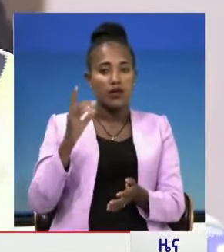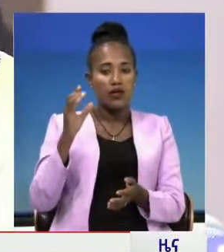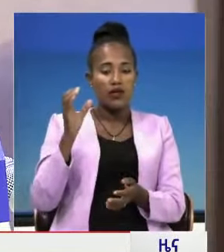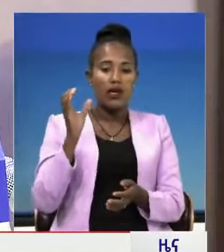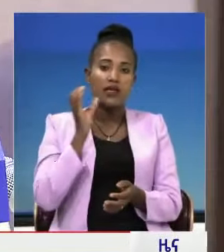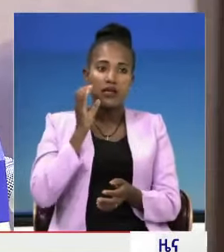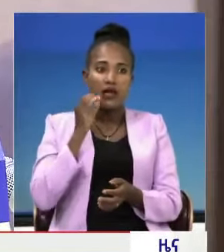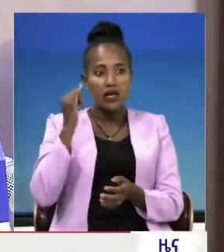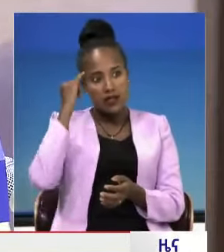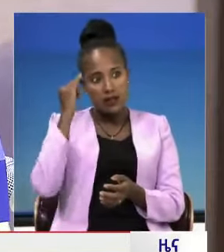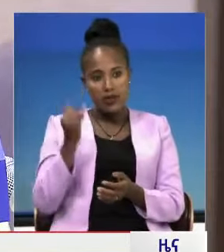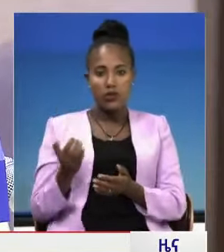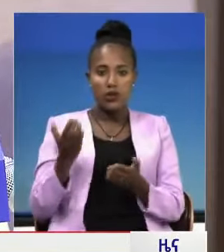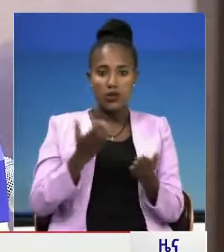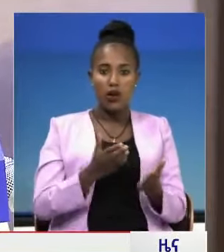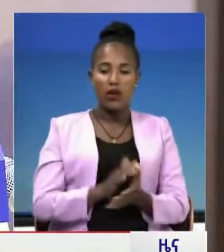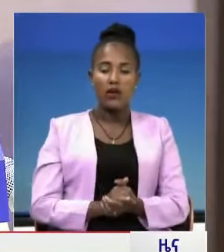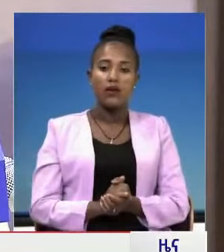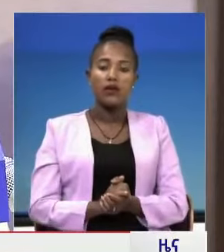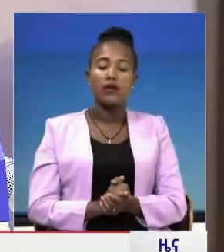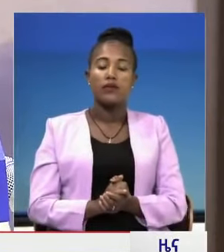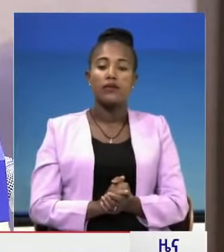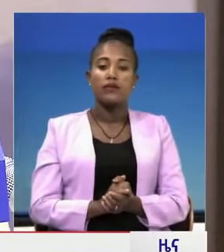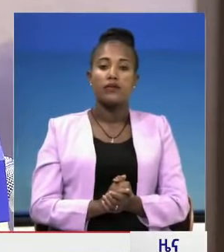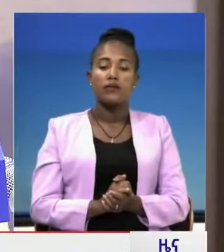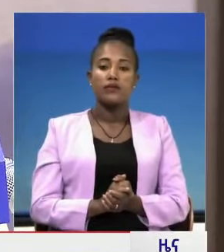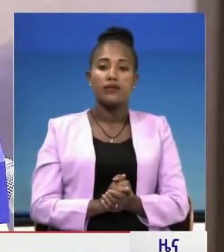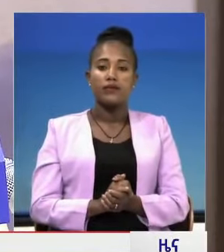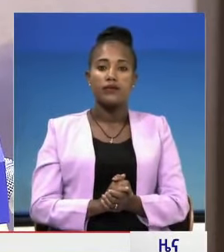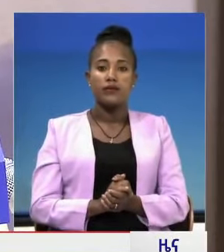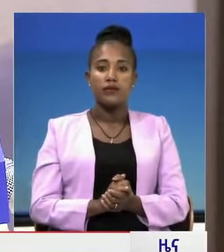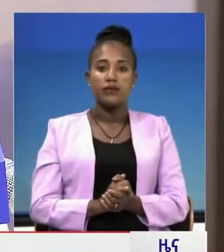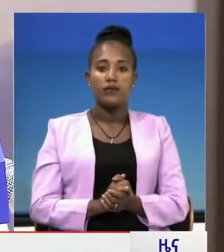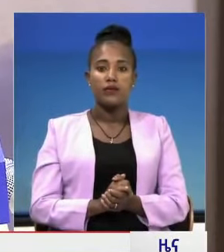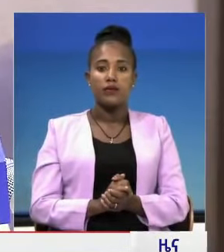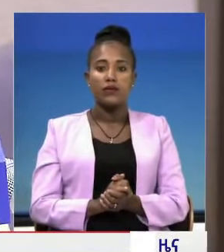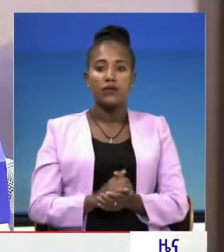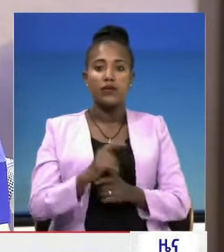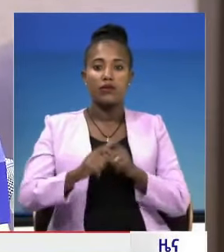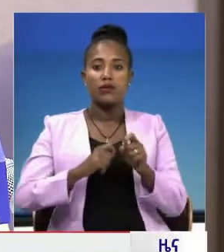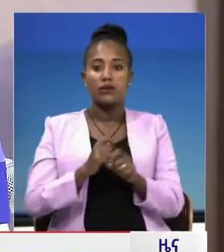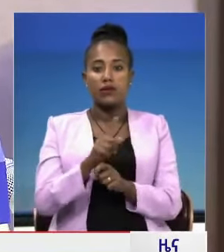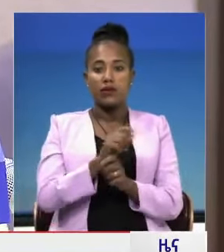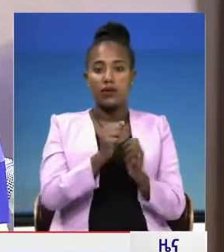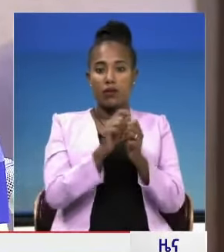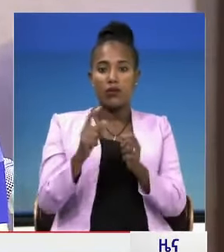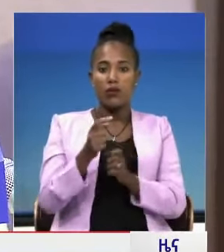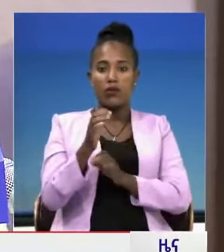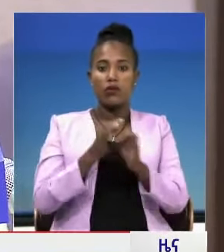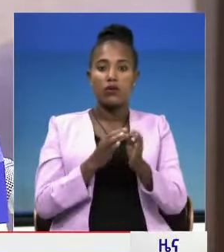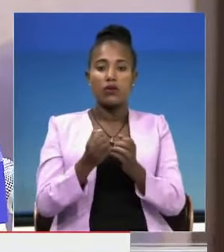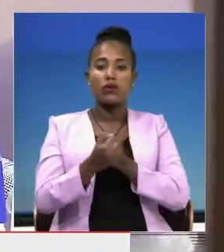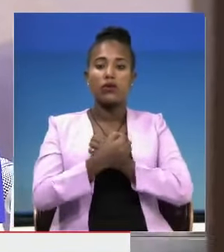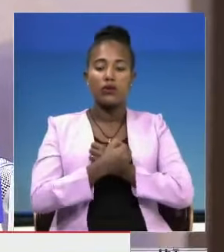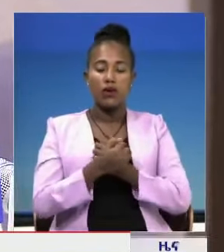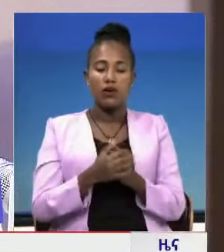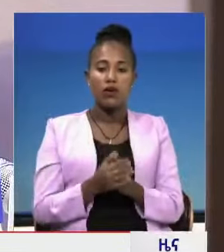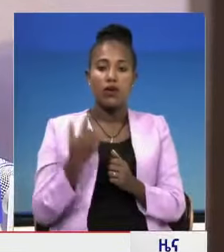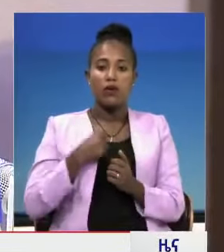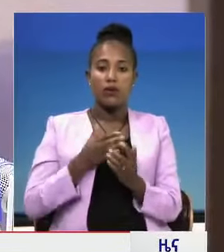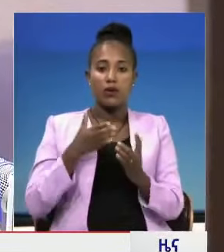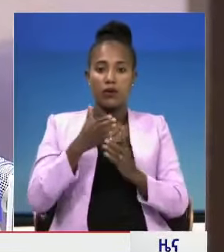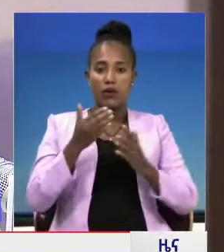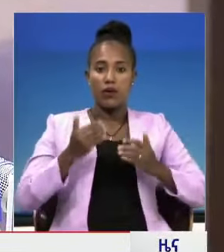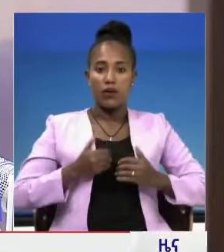ሶዚ ሐሳባቸውን ሰጥቷል። The United Nations is with you. United Nations ከእናንተ ጋር መሆኑን ልገልጽላችሁ ወዳለሁ። በእኛ